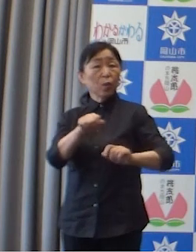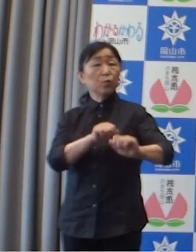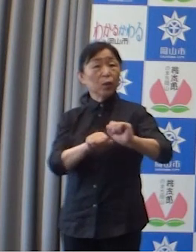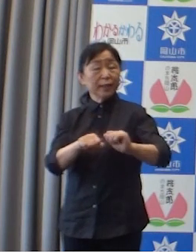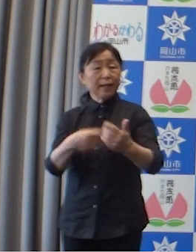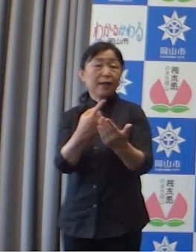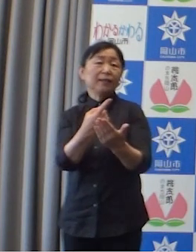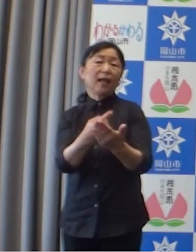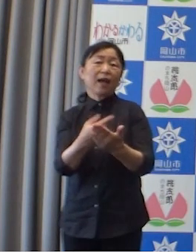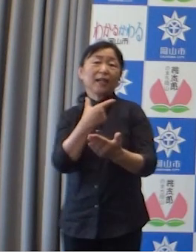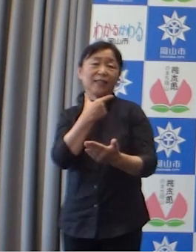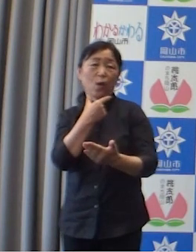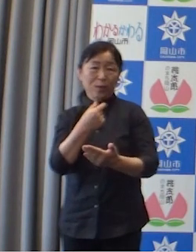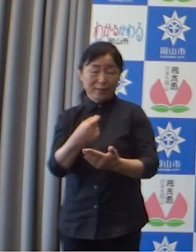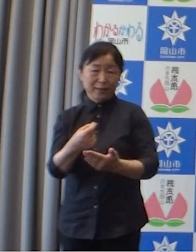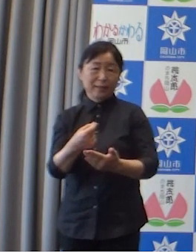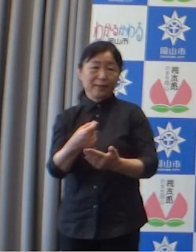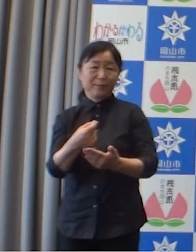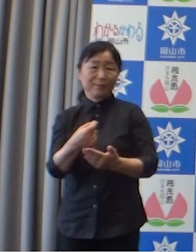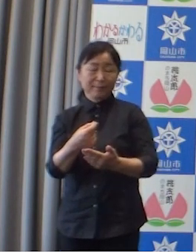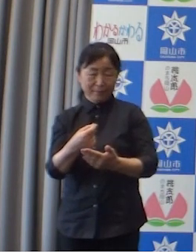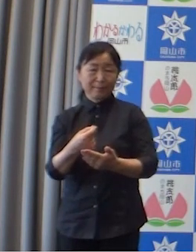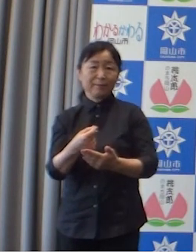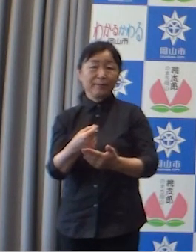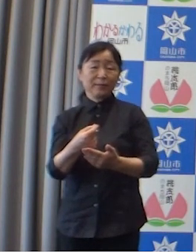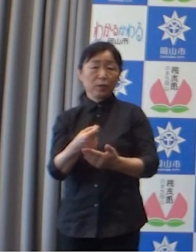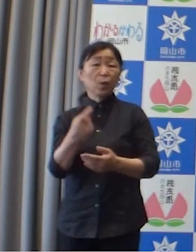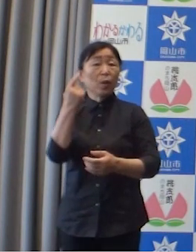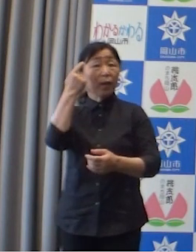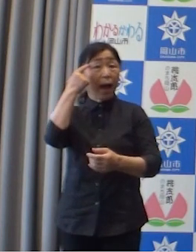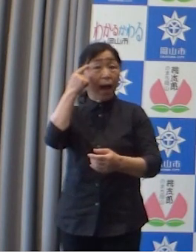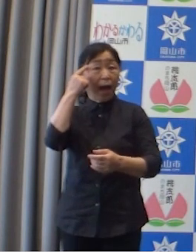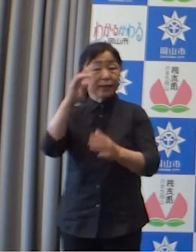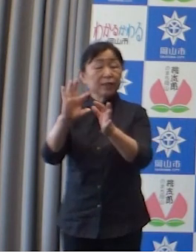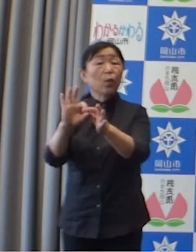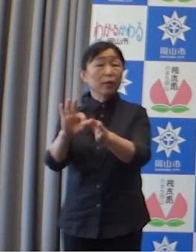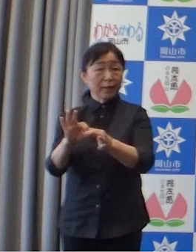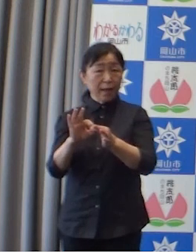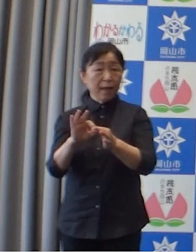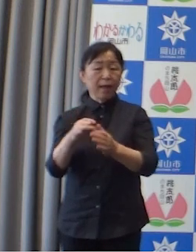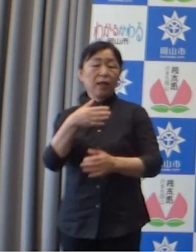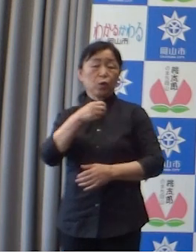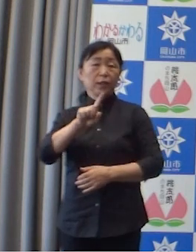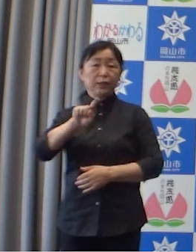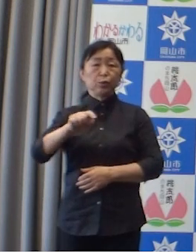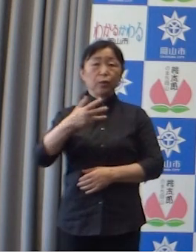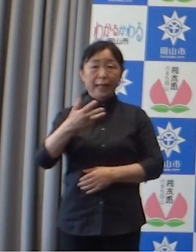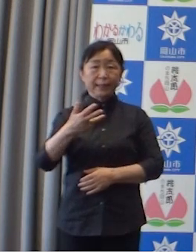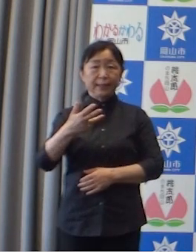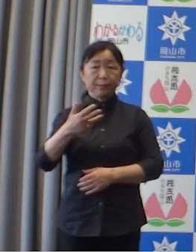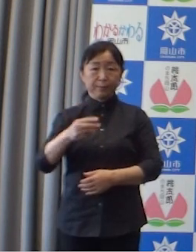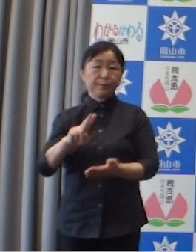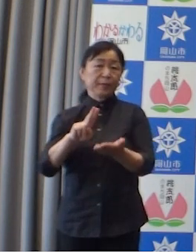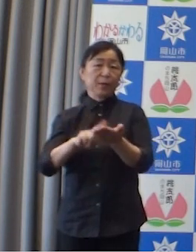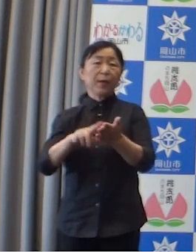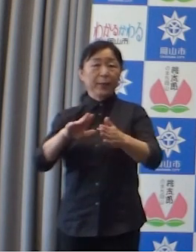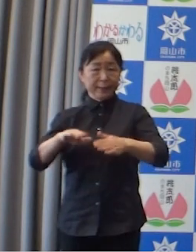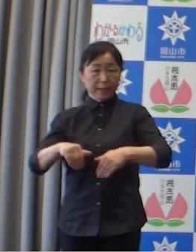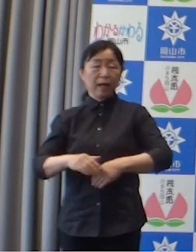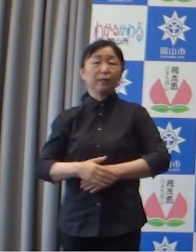動きに参加していただければという趣旨から18歳にさせていただいているということであります。 あ